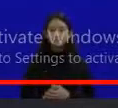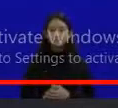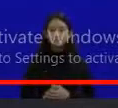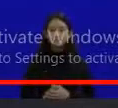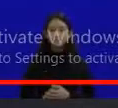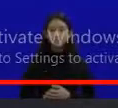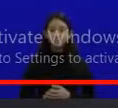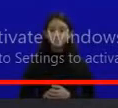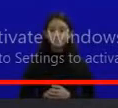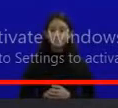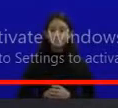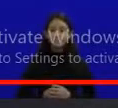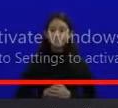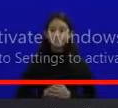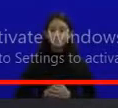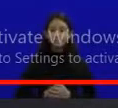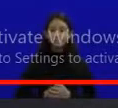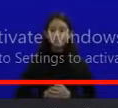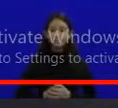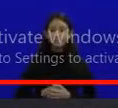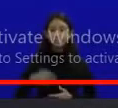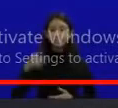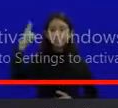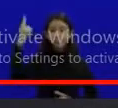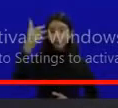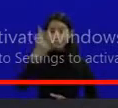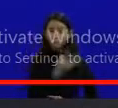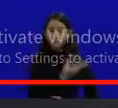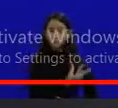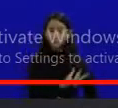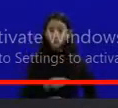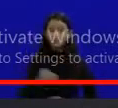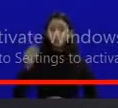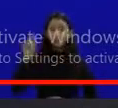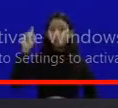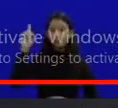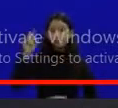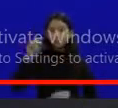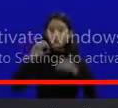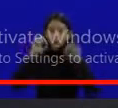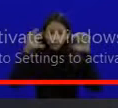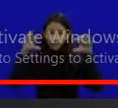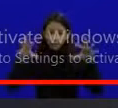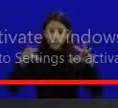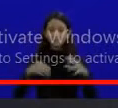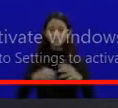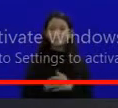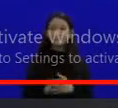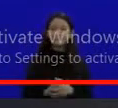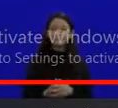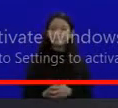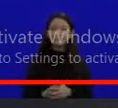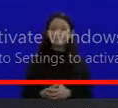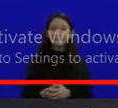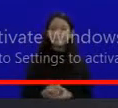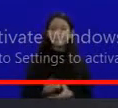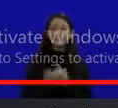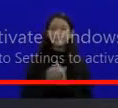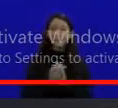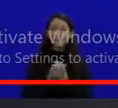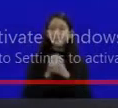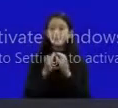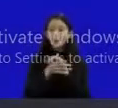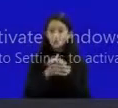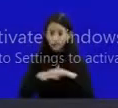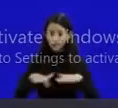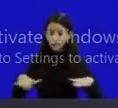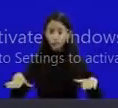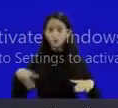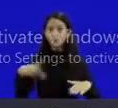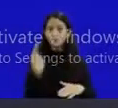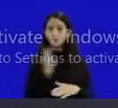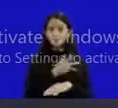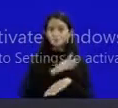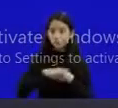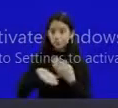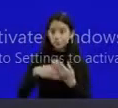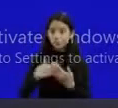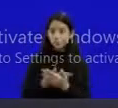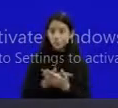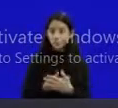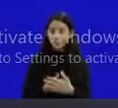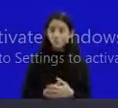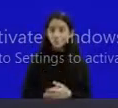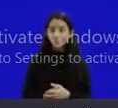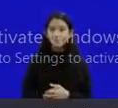Hai assalamualaikum warahmatullahi wabarakatuh salam sejahtera bagi kita semua